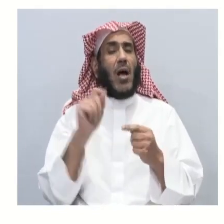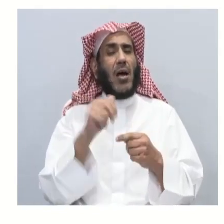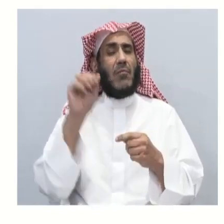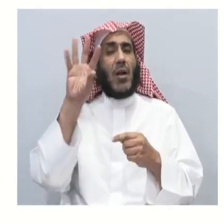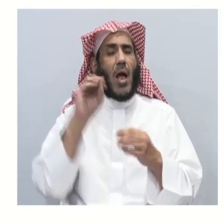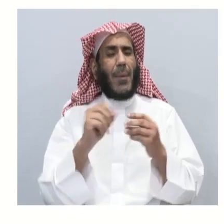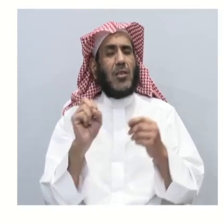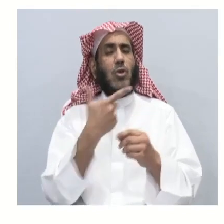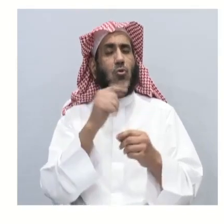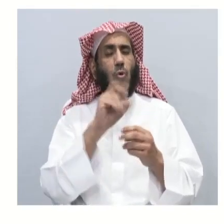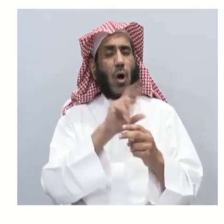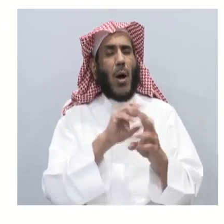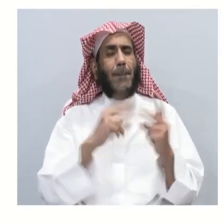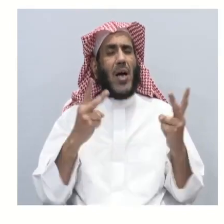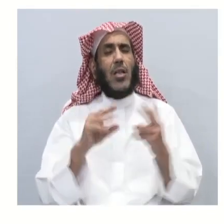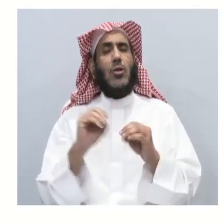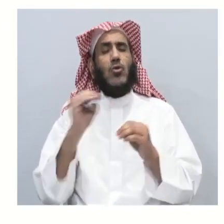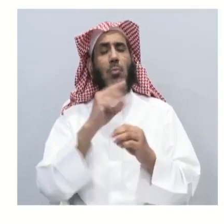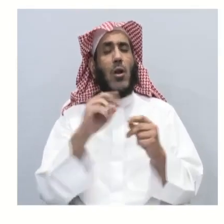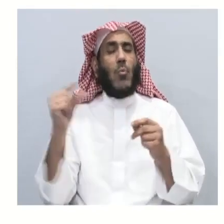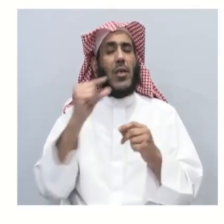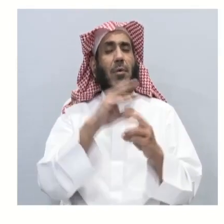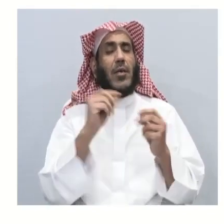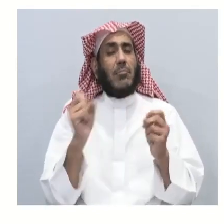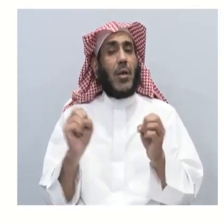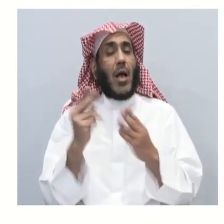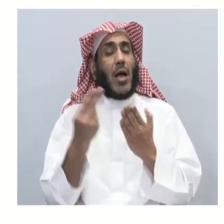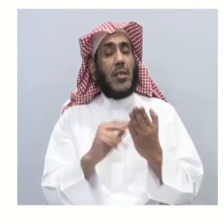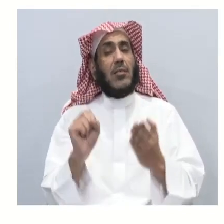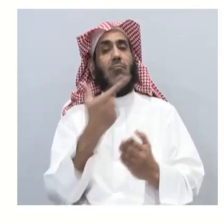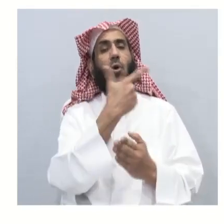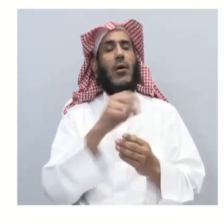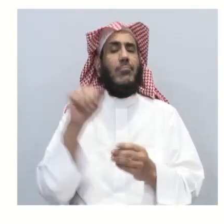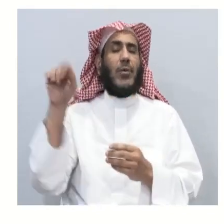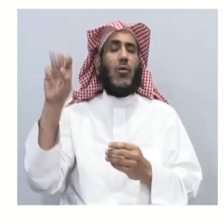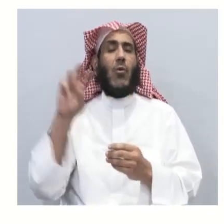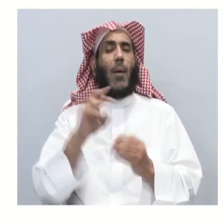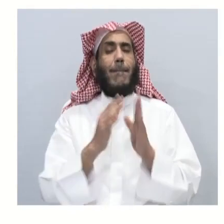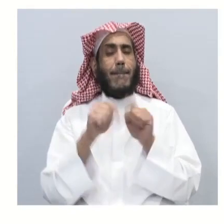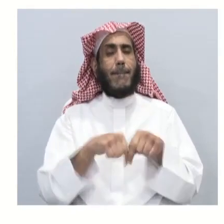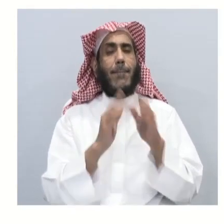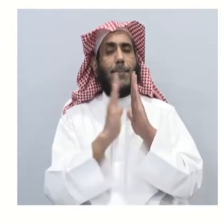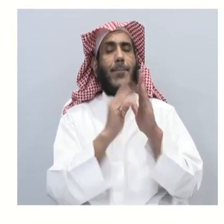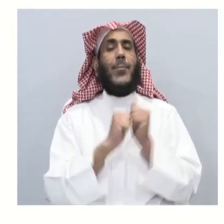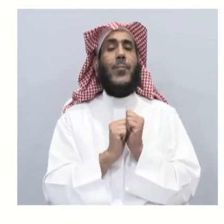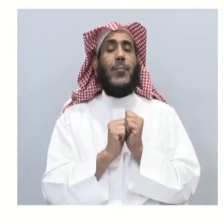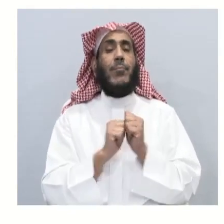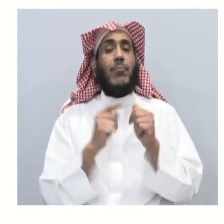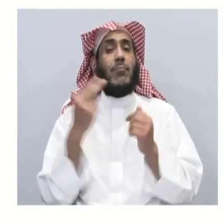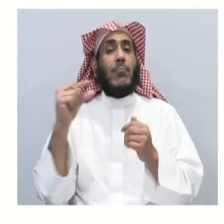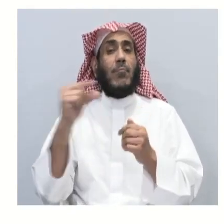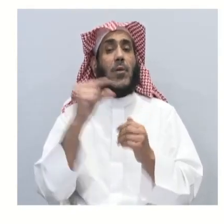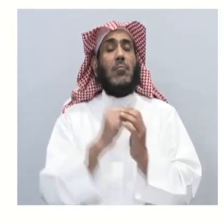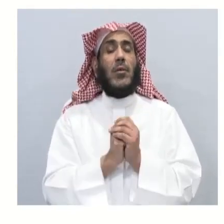الرقعة، رسم بعض الجمل والعبارات بخط الرقعة. الآن نركز على